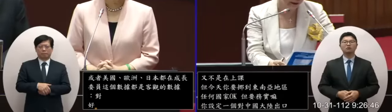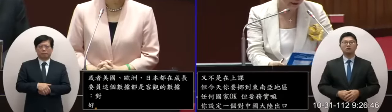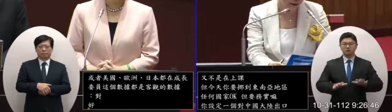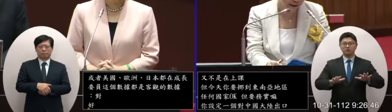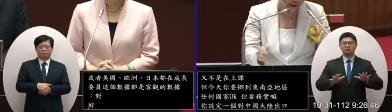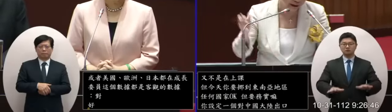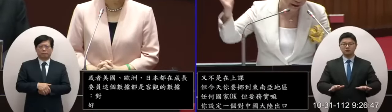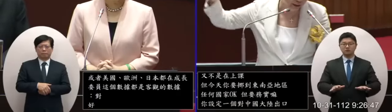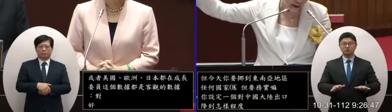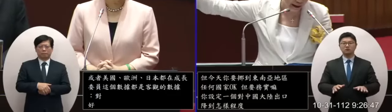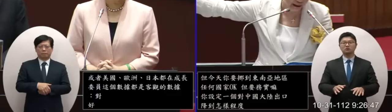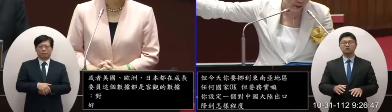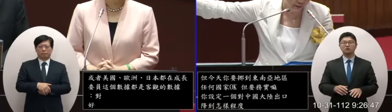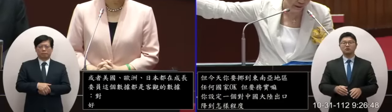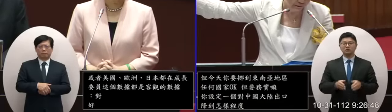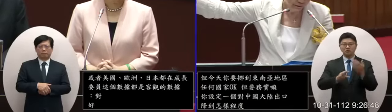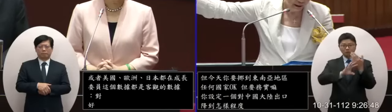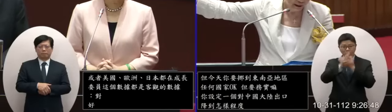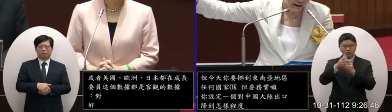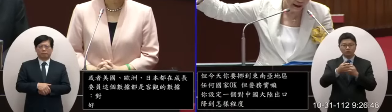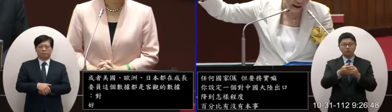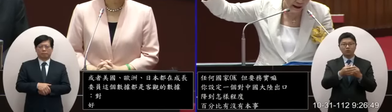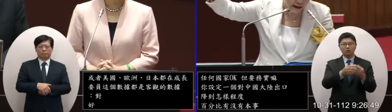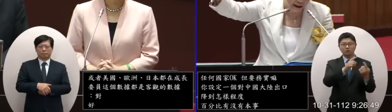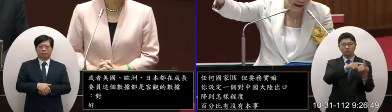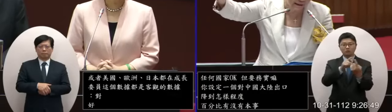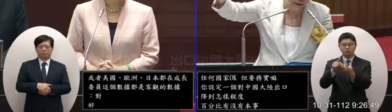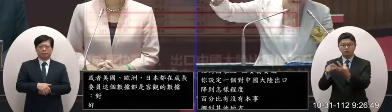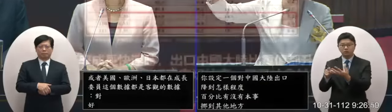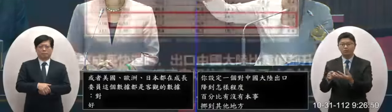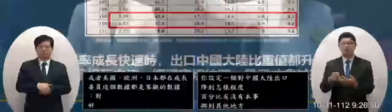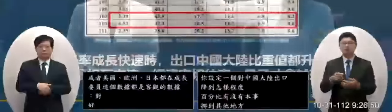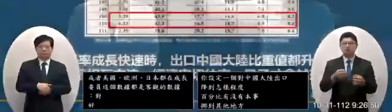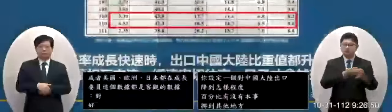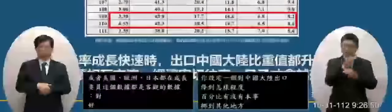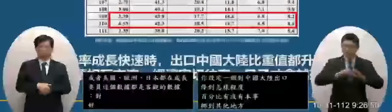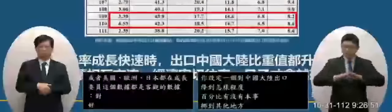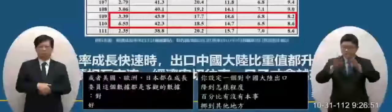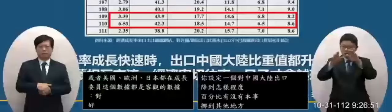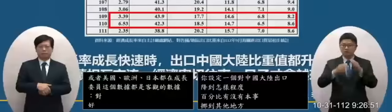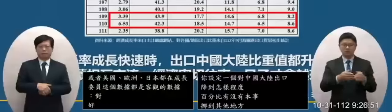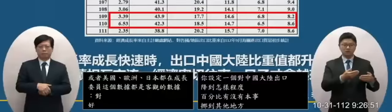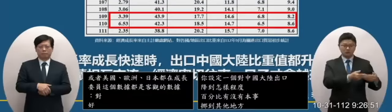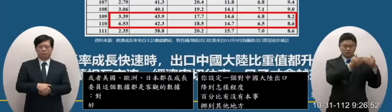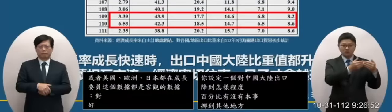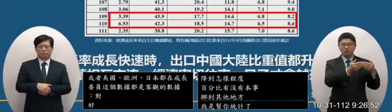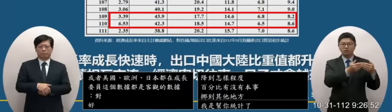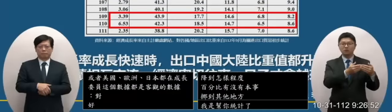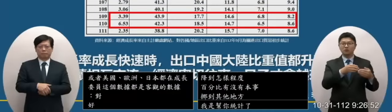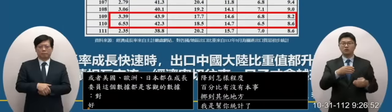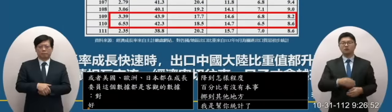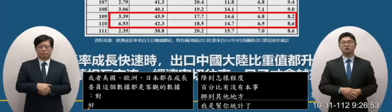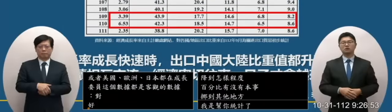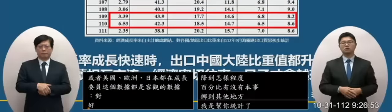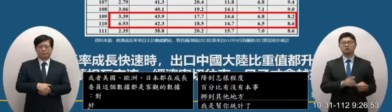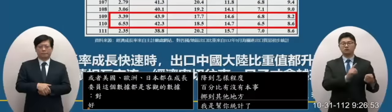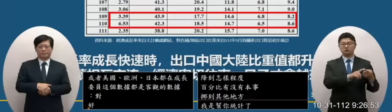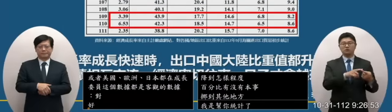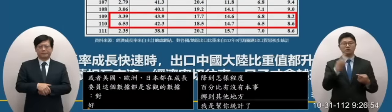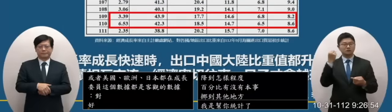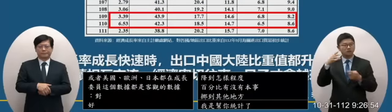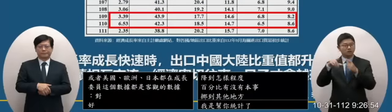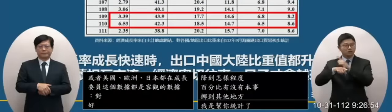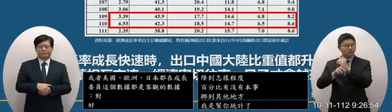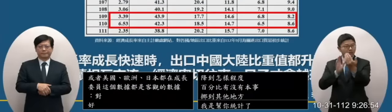所有的对于各个国家的部分啊，你的经济成长率，你对于中国大陆的部分，对于新南向